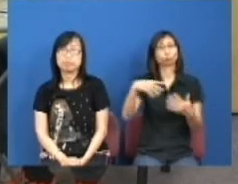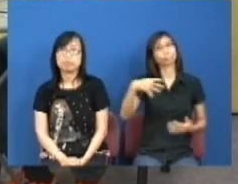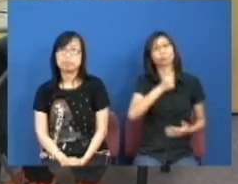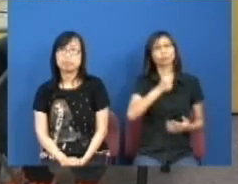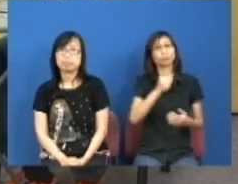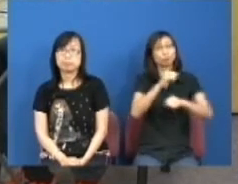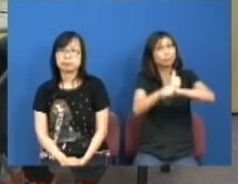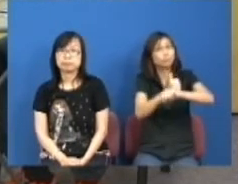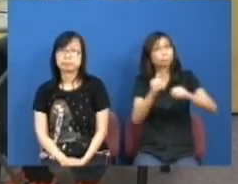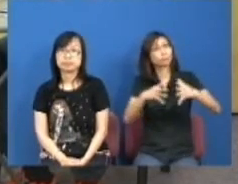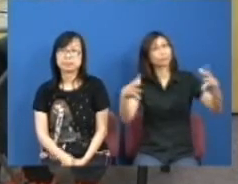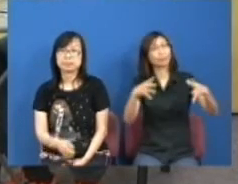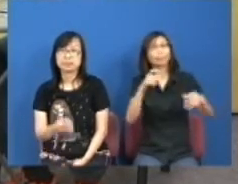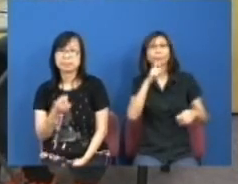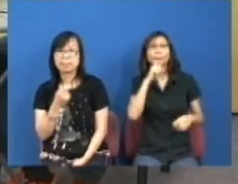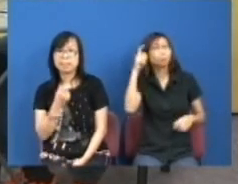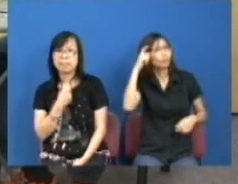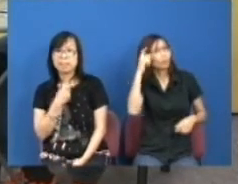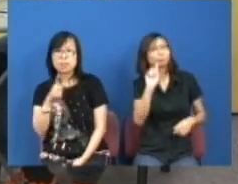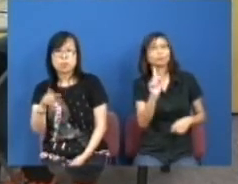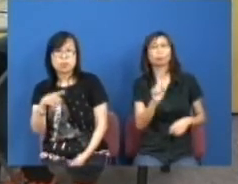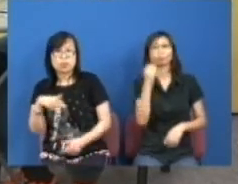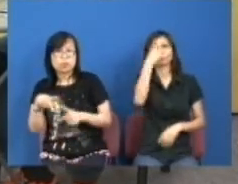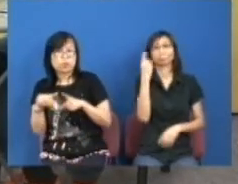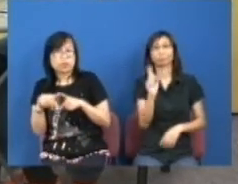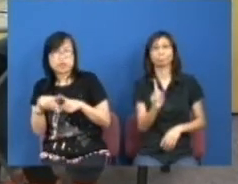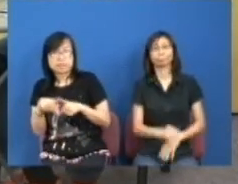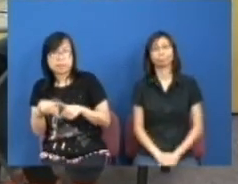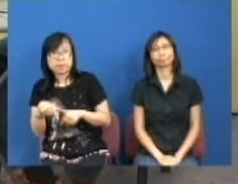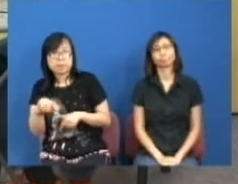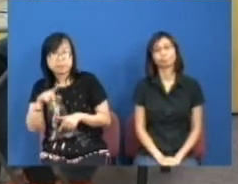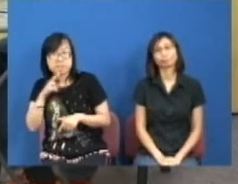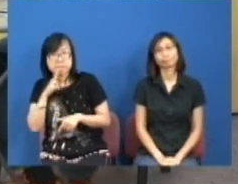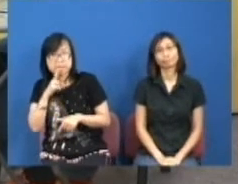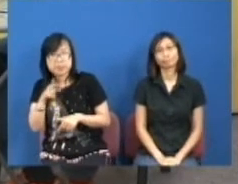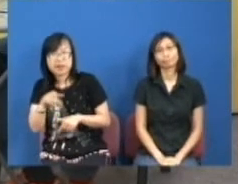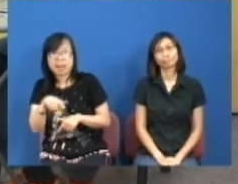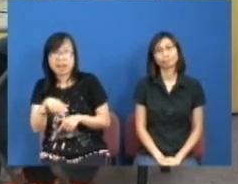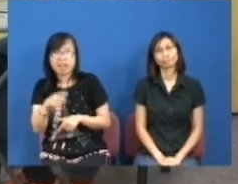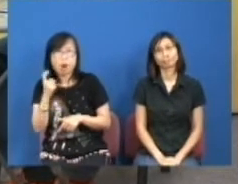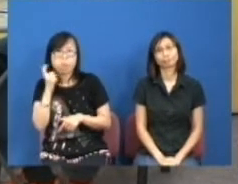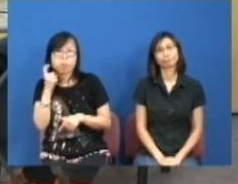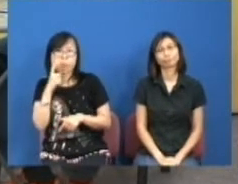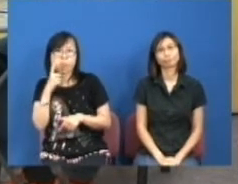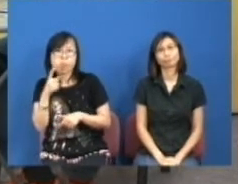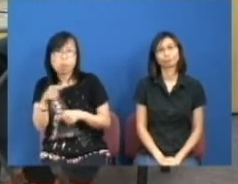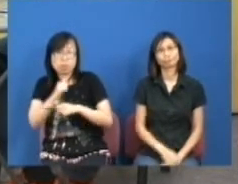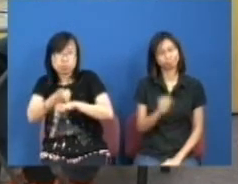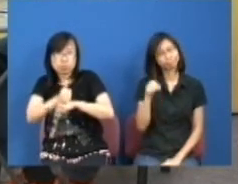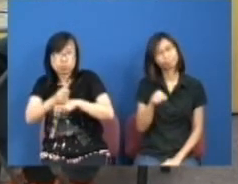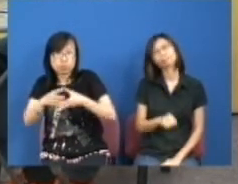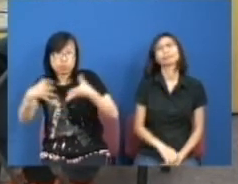者有冇啲心水？ 最新的政治評論話阿糖糖機會大啲嘛？